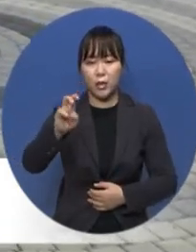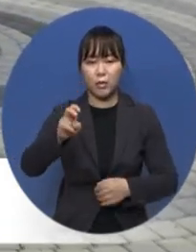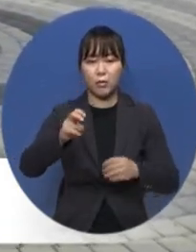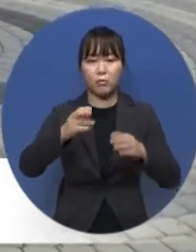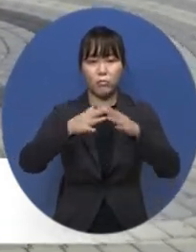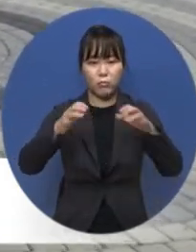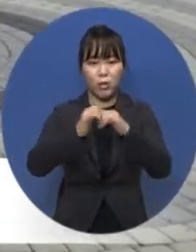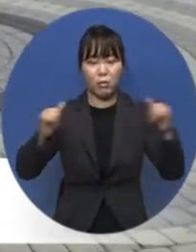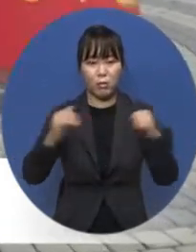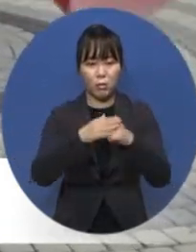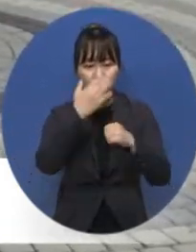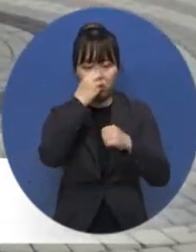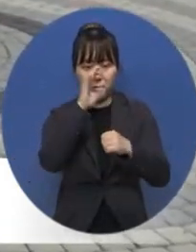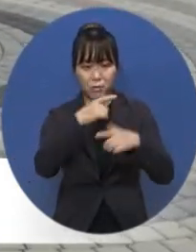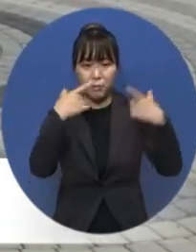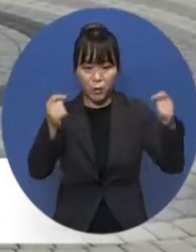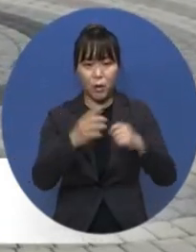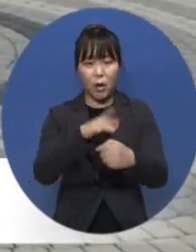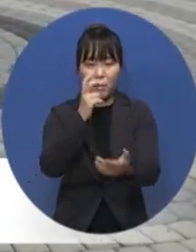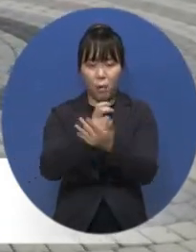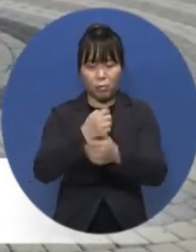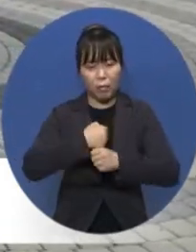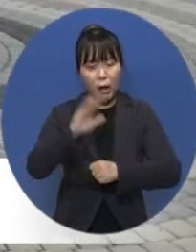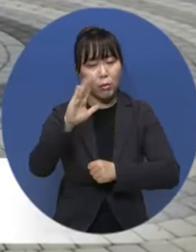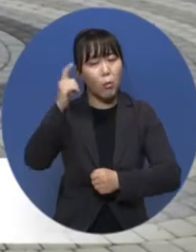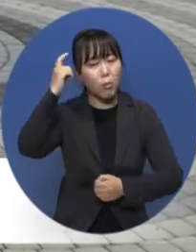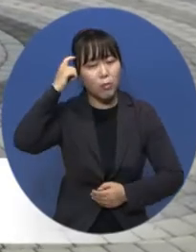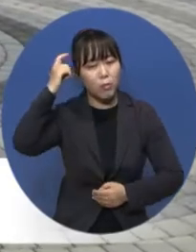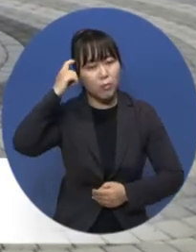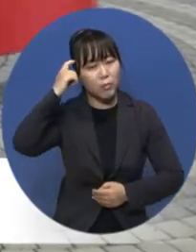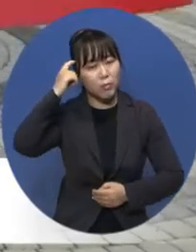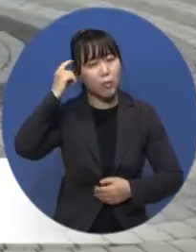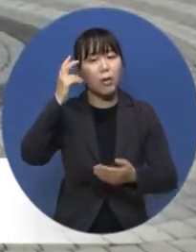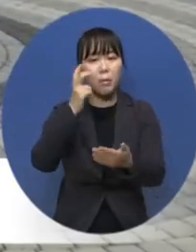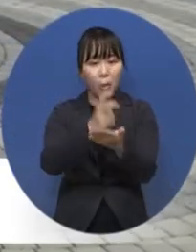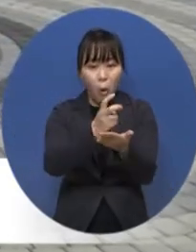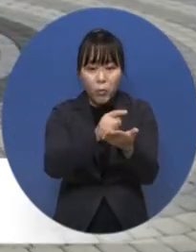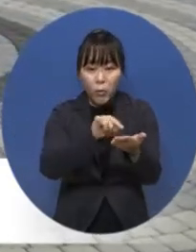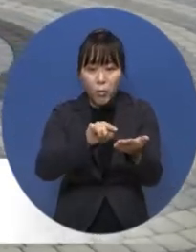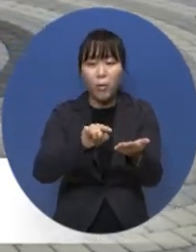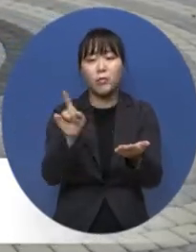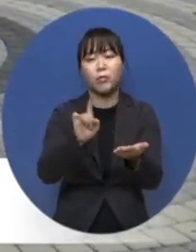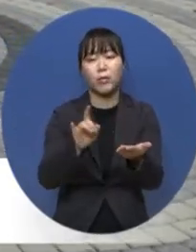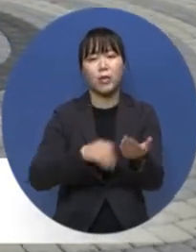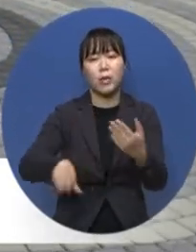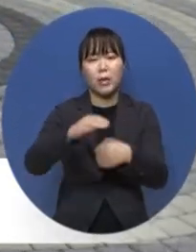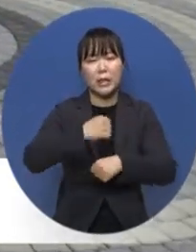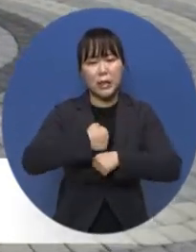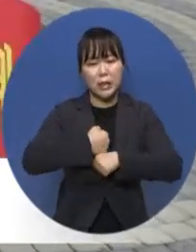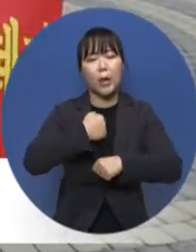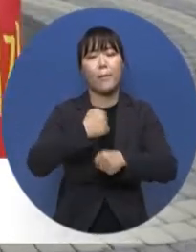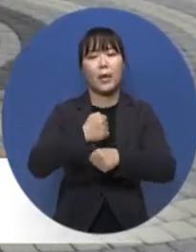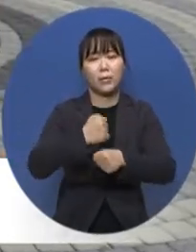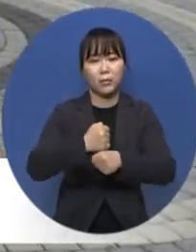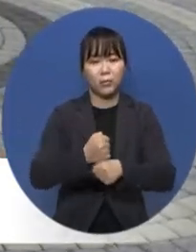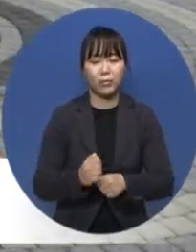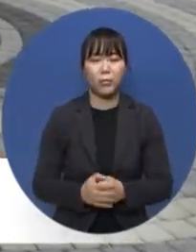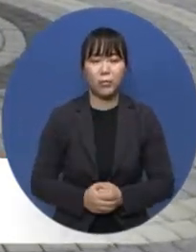있습니다. 왜 법을 지키지 않습니까? 법은 우리 한국에 막 지키라고 만들어내는